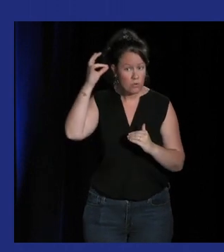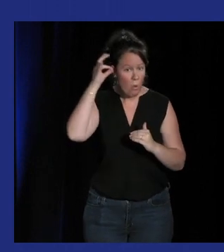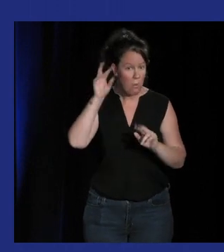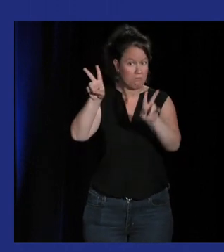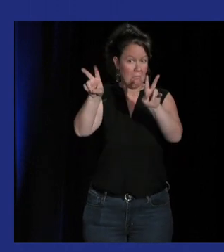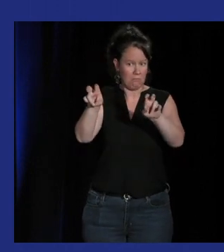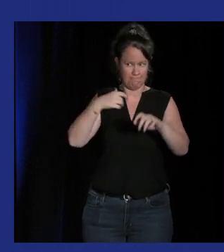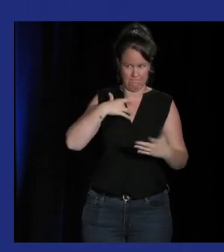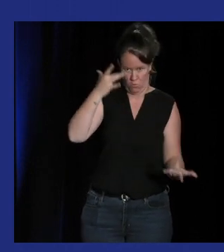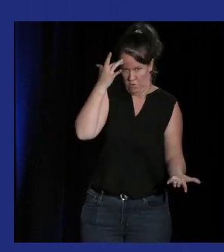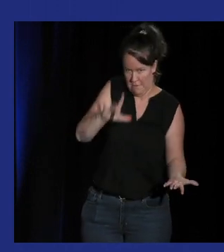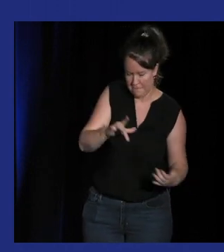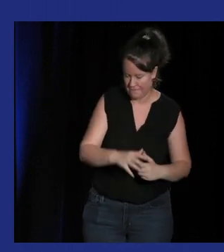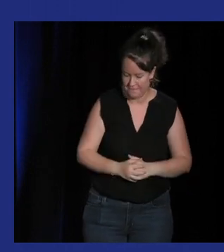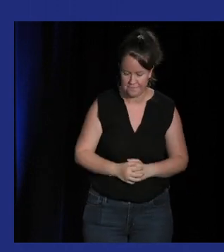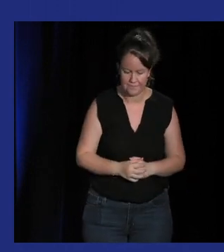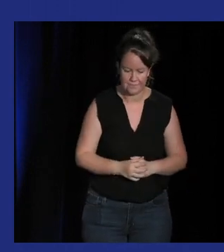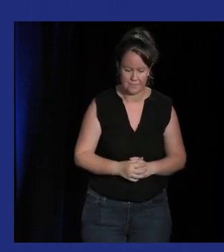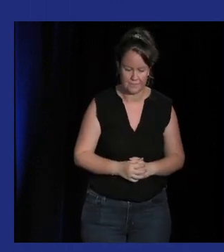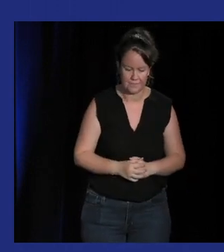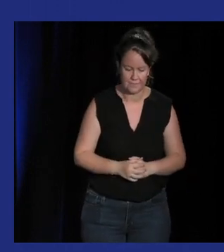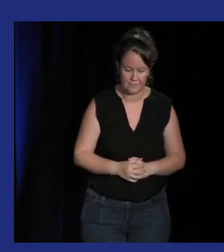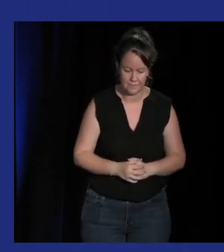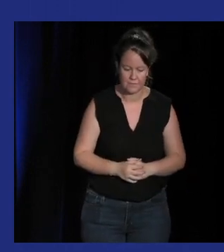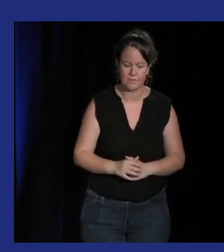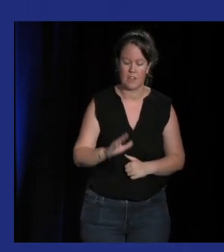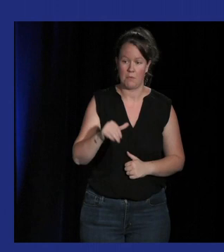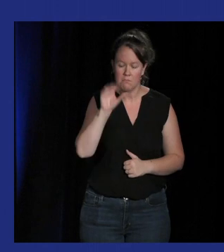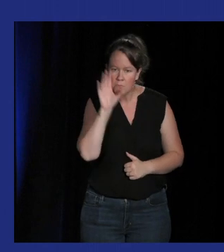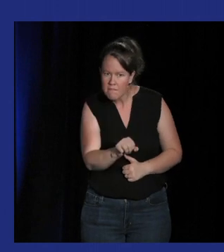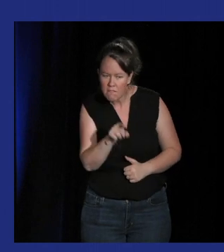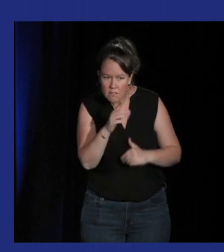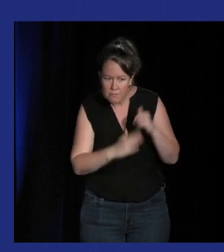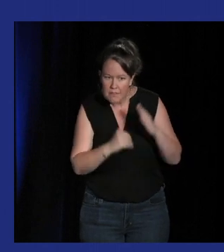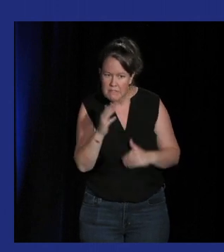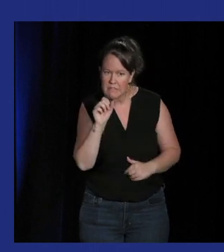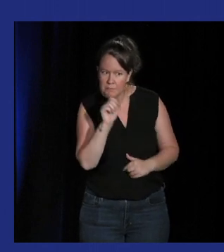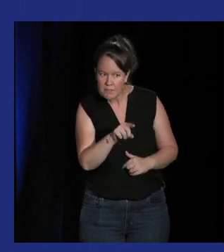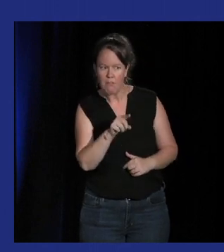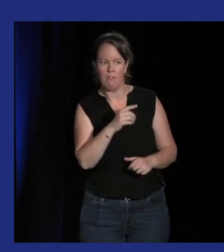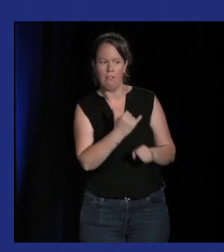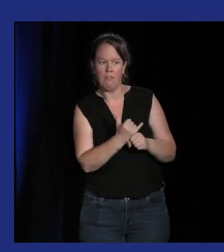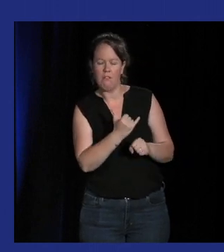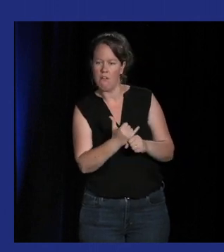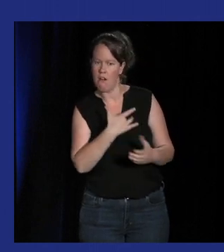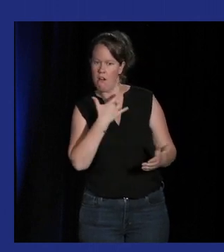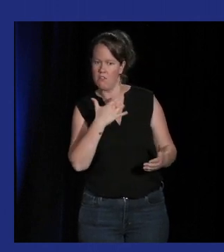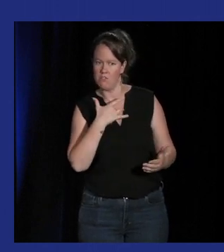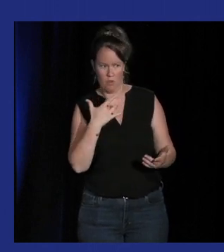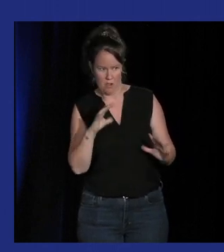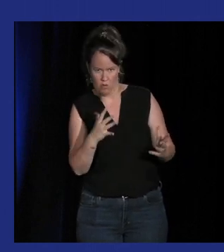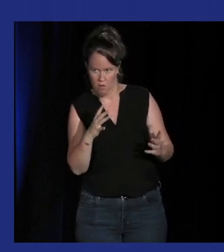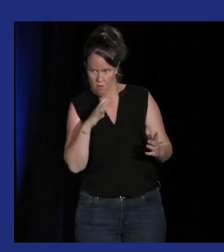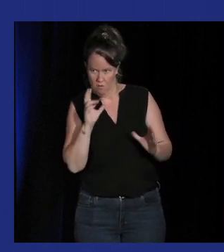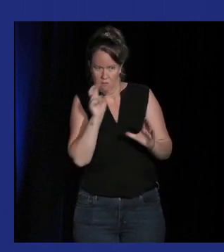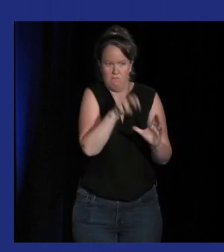c'était quand j'ai appris quand j'ai appris l'existence de ce métier c'était très difficile de trouver des ressources pour enfin pour savoir comment comment